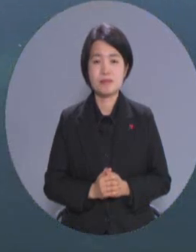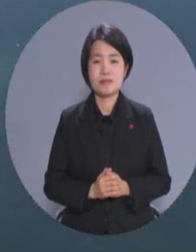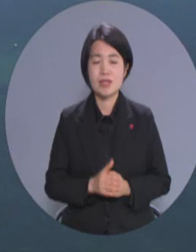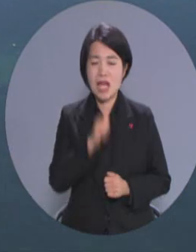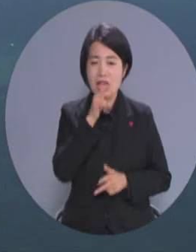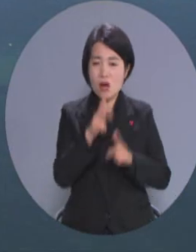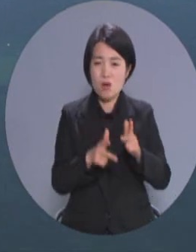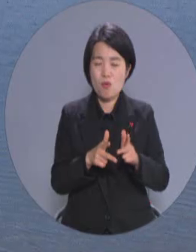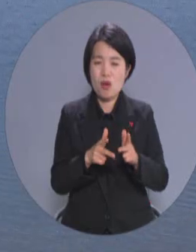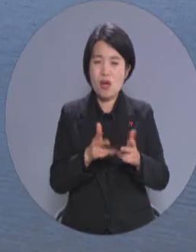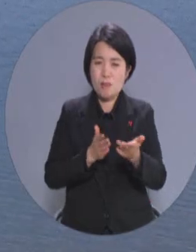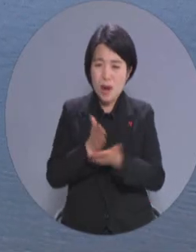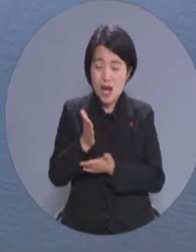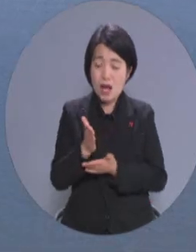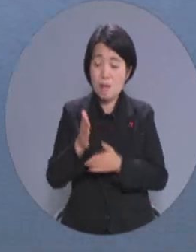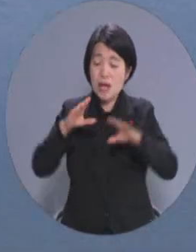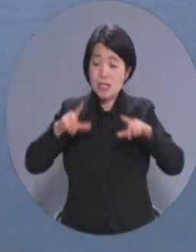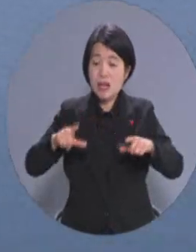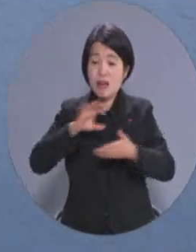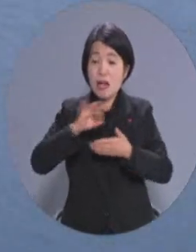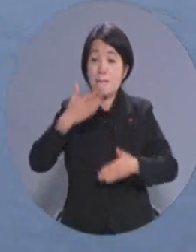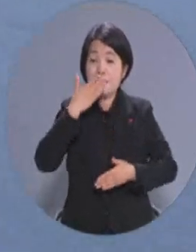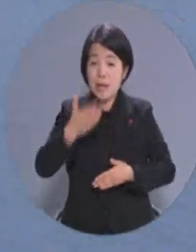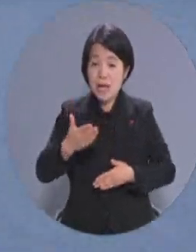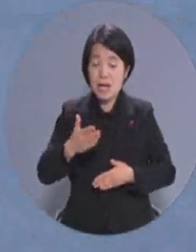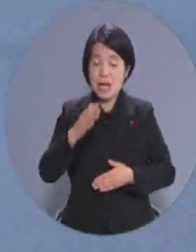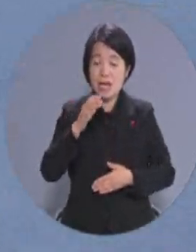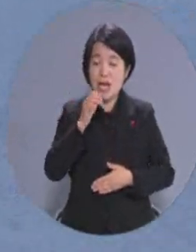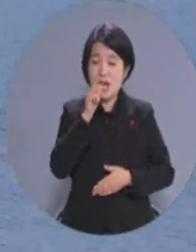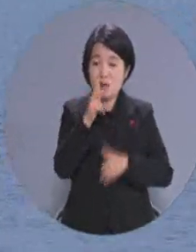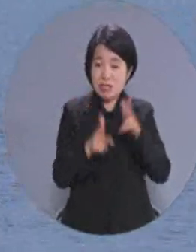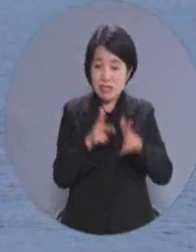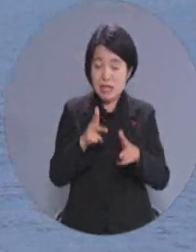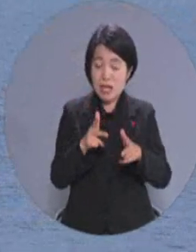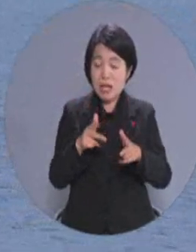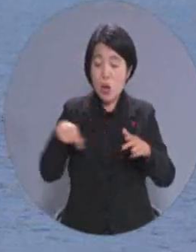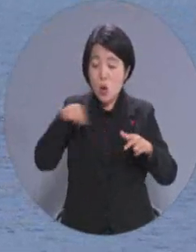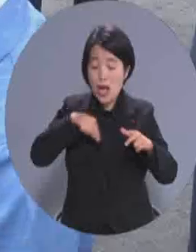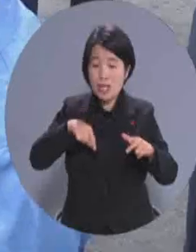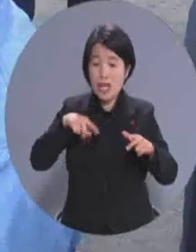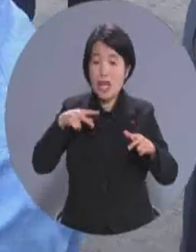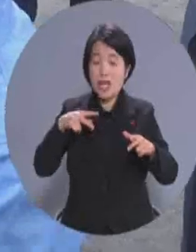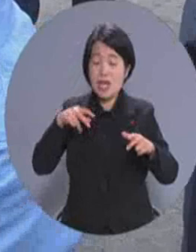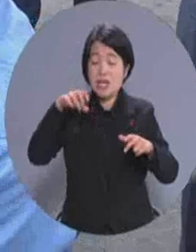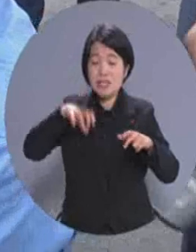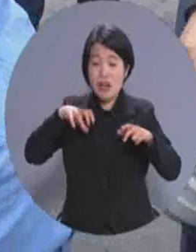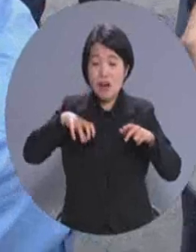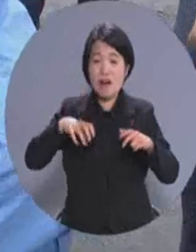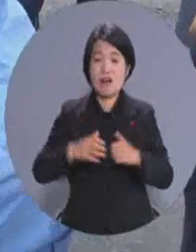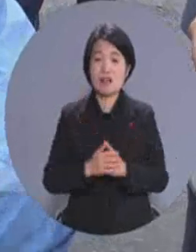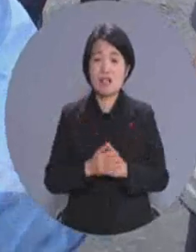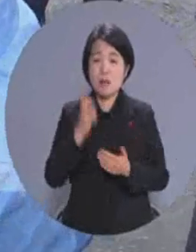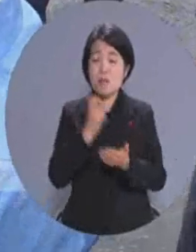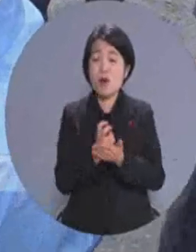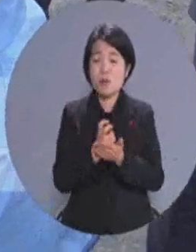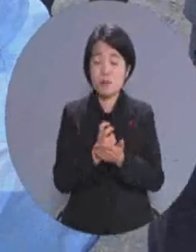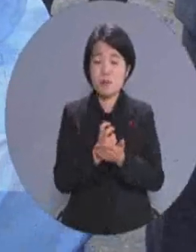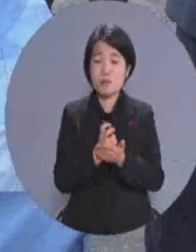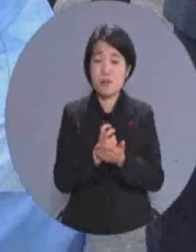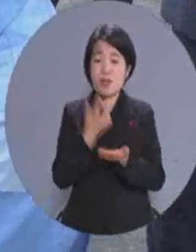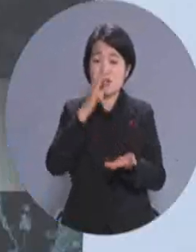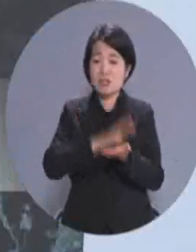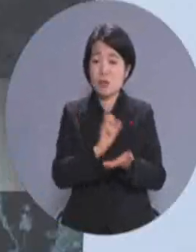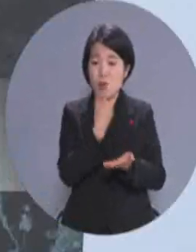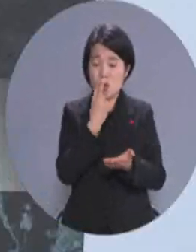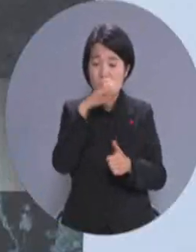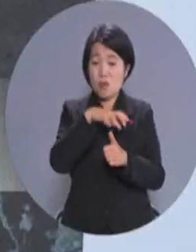철강 관련 업종으로만 부지 용도가 제한됐던 광양제철소 동호환 부지. 지난해 10월 법 개정으로 규제가